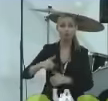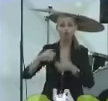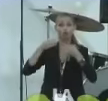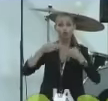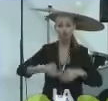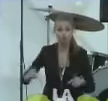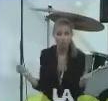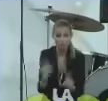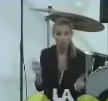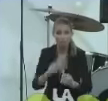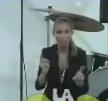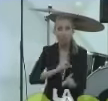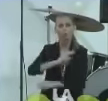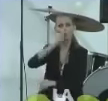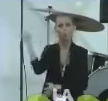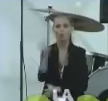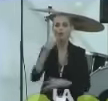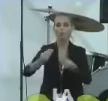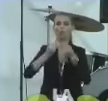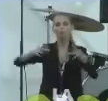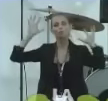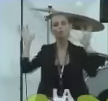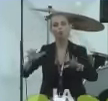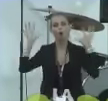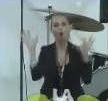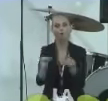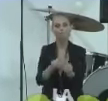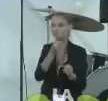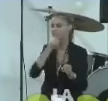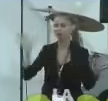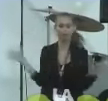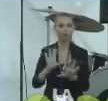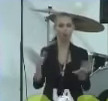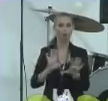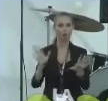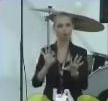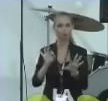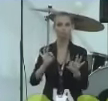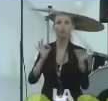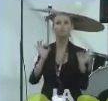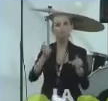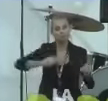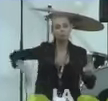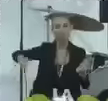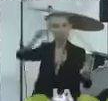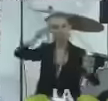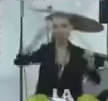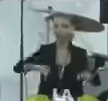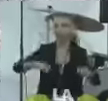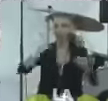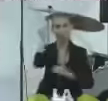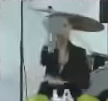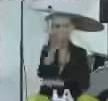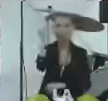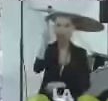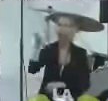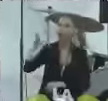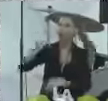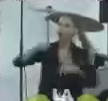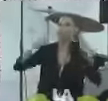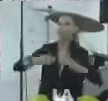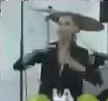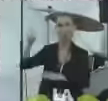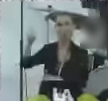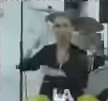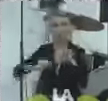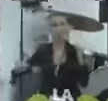si muore quando piove, ed è uno scandalo questo, noi dobbiamo pensare che lo fanno apposta